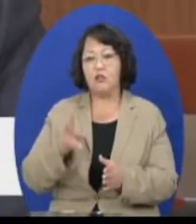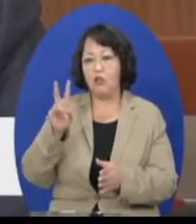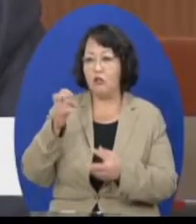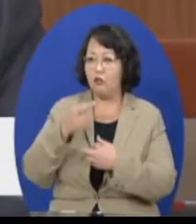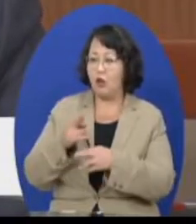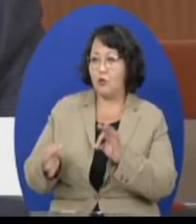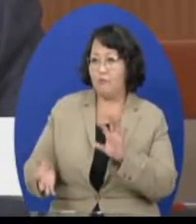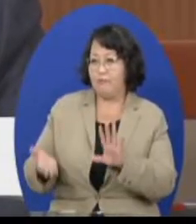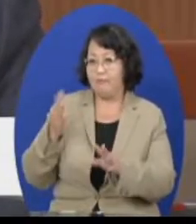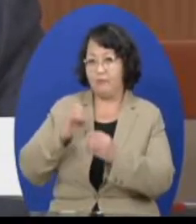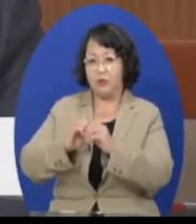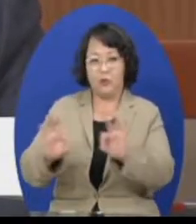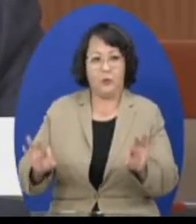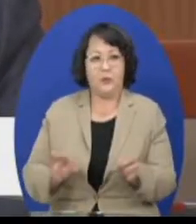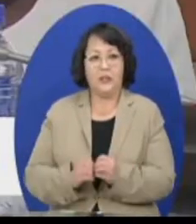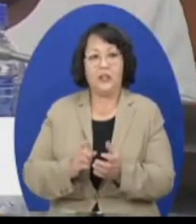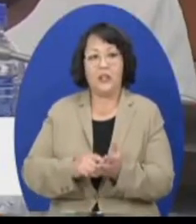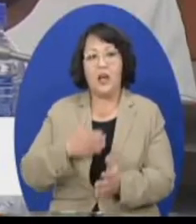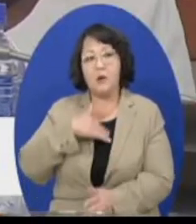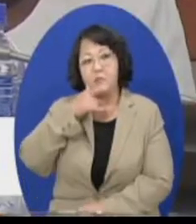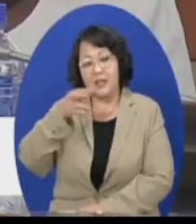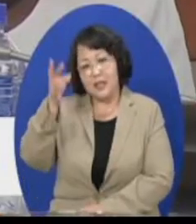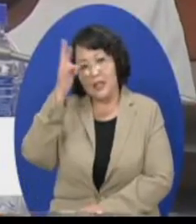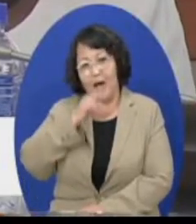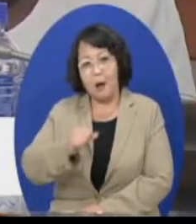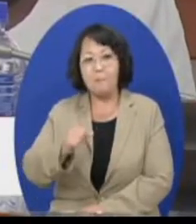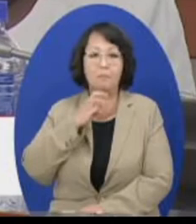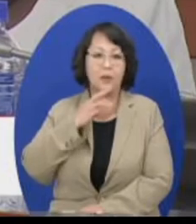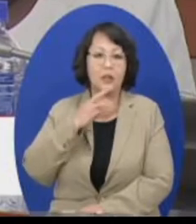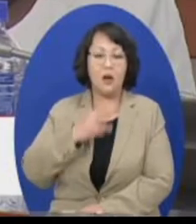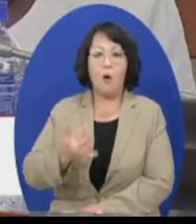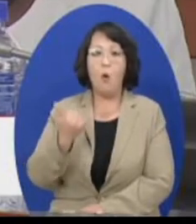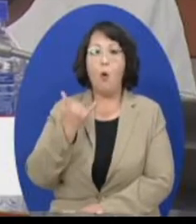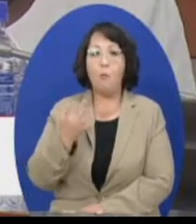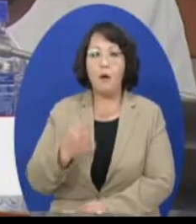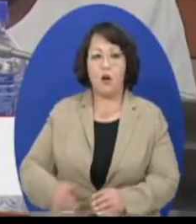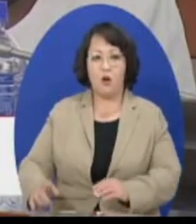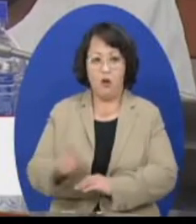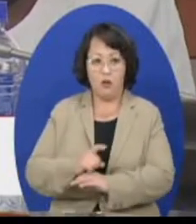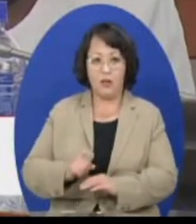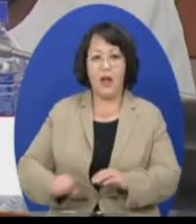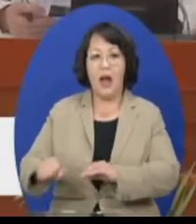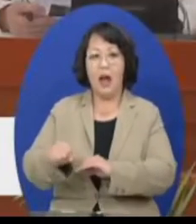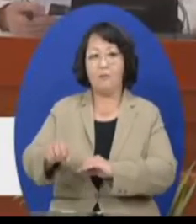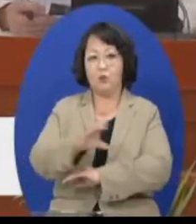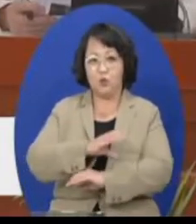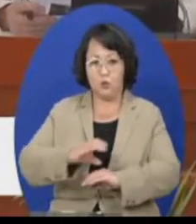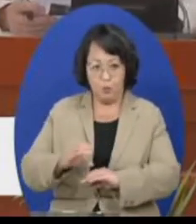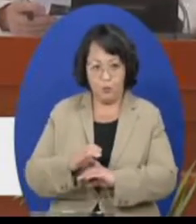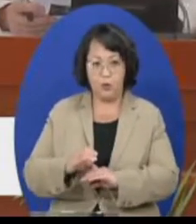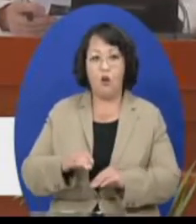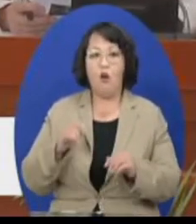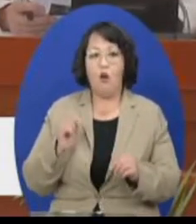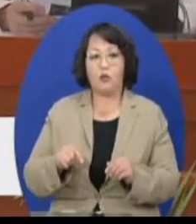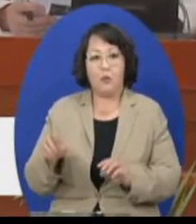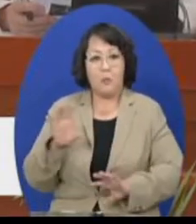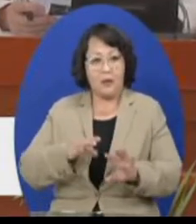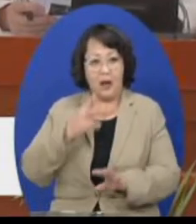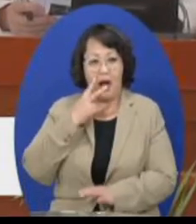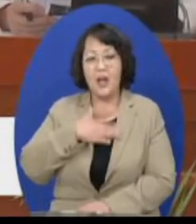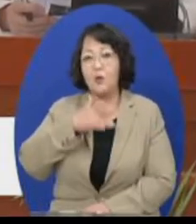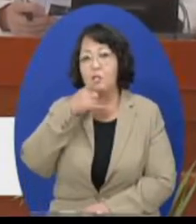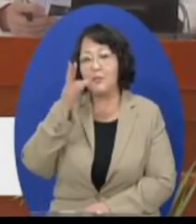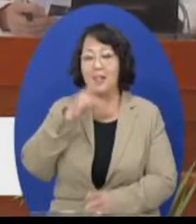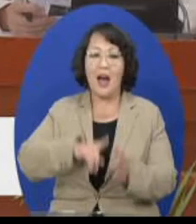нутгийн төлөөллөлүүд хэлж байна. За эрүүл мэндийн яамны мэдээллээс үзвэл Улаанбаатар хот болон аймаг сумдын хэмжээнд одоогоор эрүүл